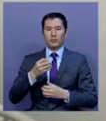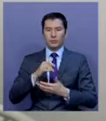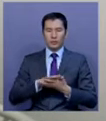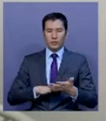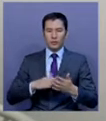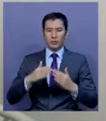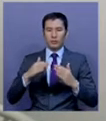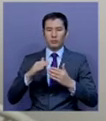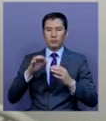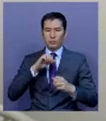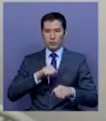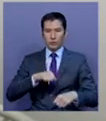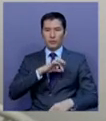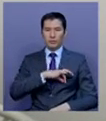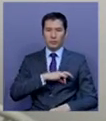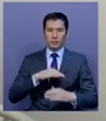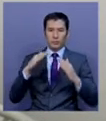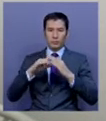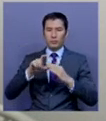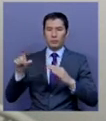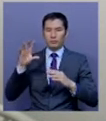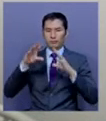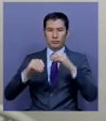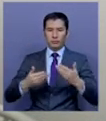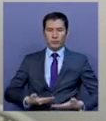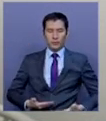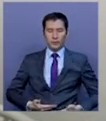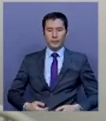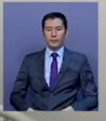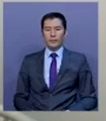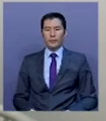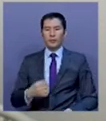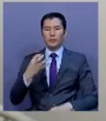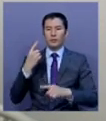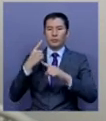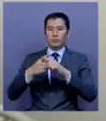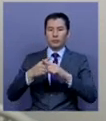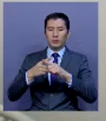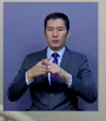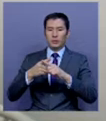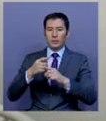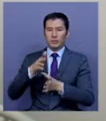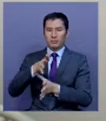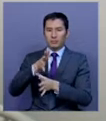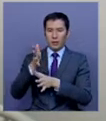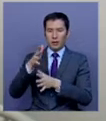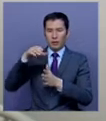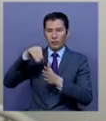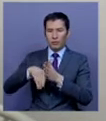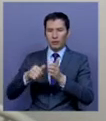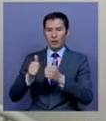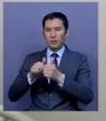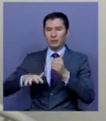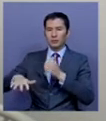үй ары қарай пайдалануға жарамды деген бізге қорытындысын берді. Одан бөлек ол үй бойынша біз фасадтарын, подъездердің ішін